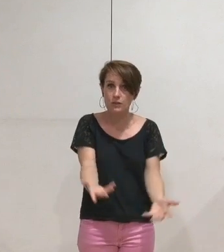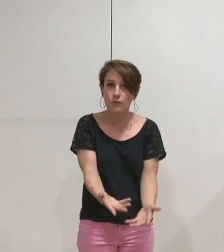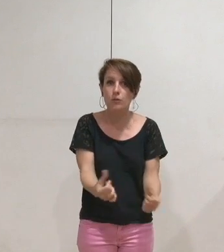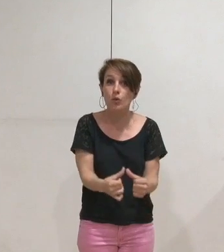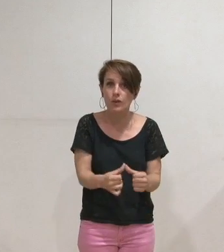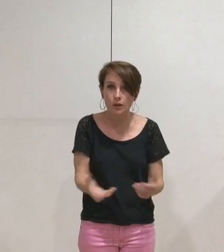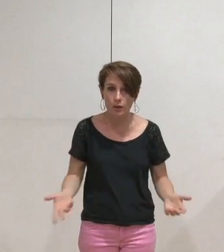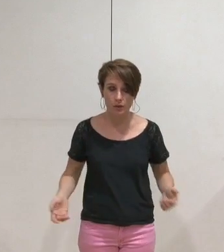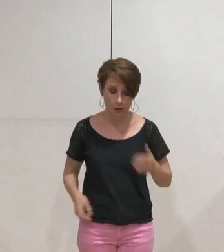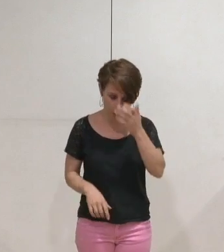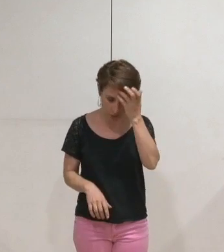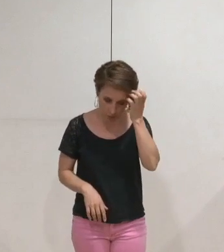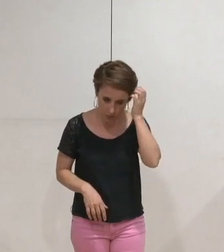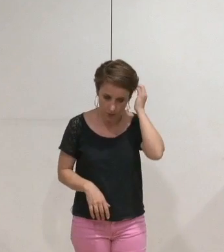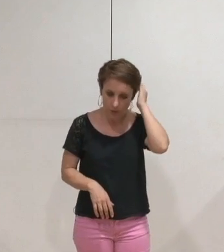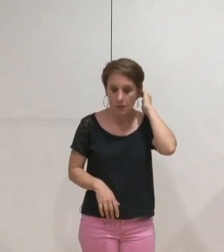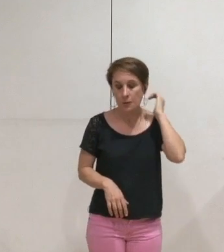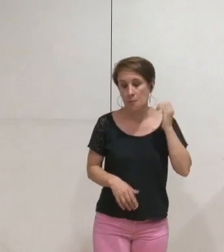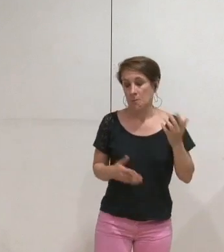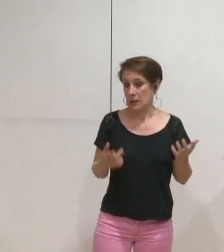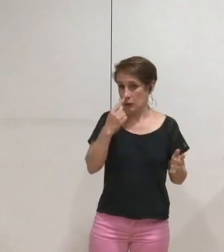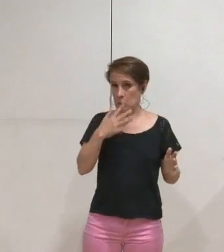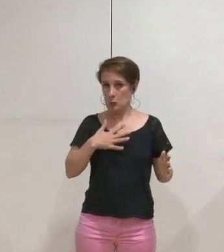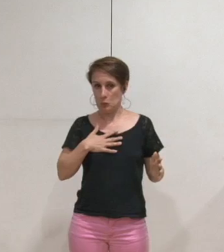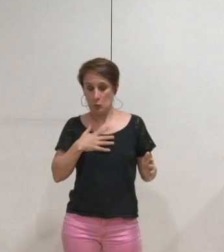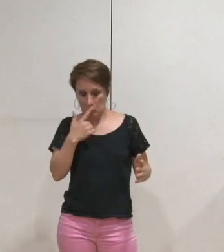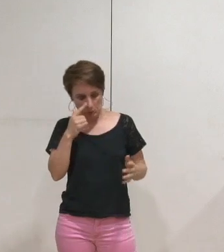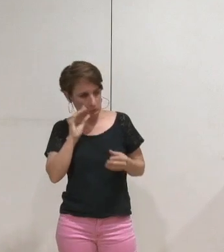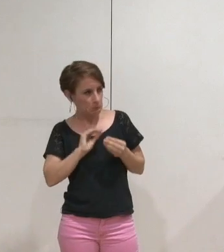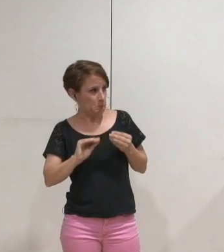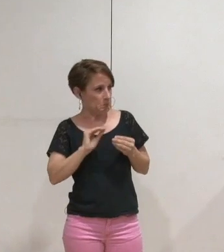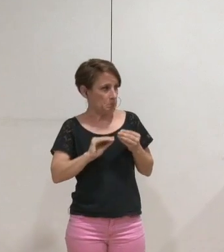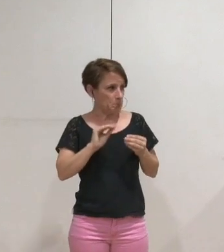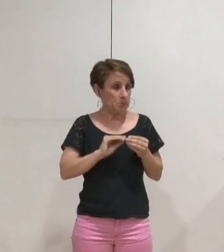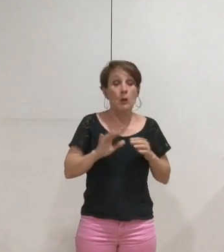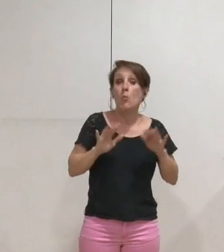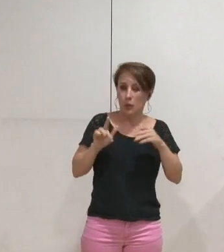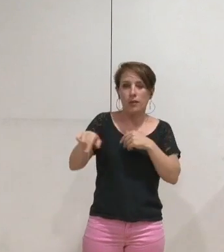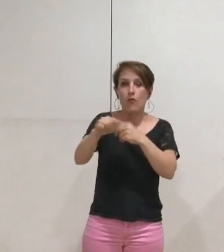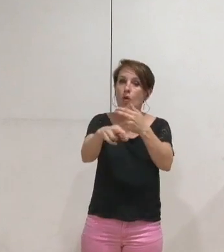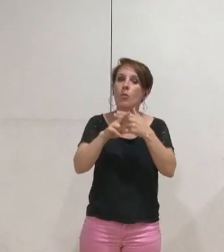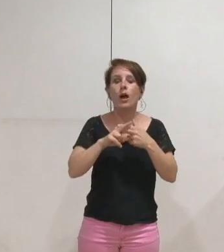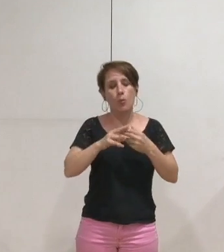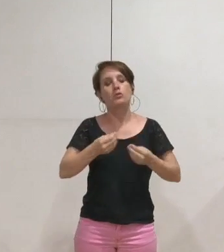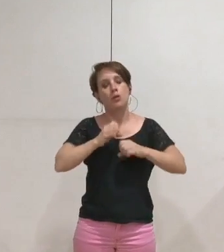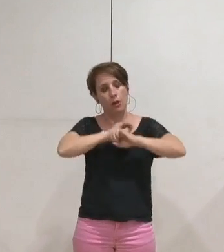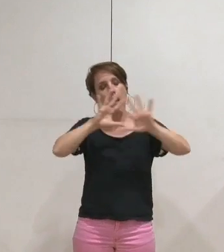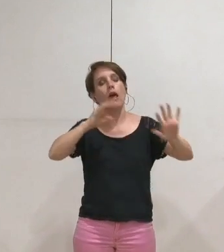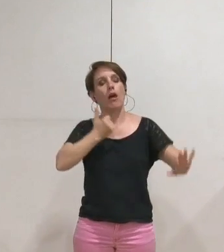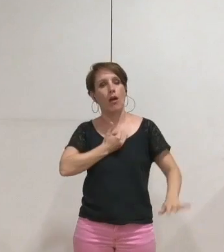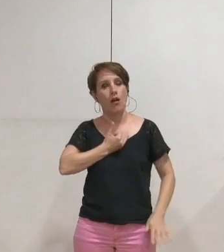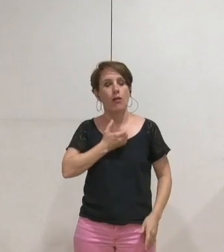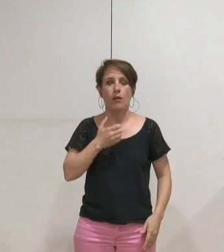et ça donne une impression mais j'espère que vos réponses permettront de lever cela que d'une certaine manière un acte qui